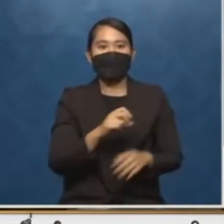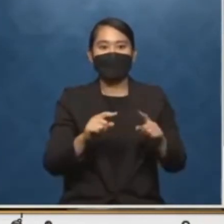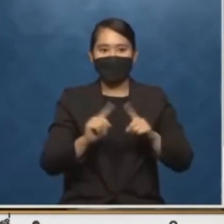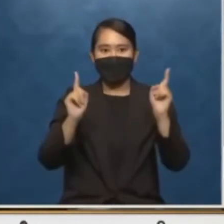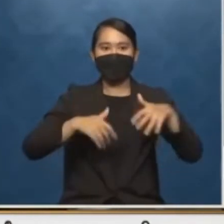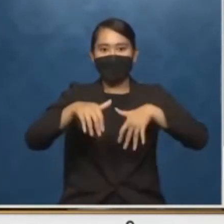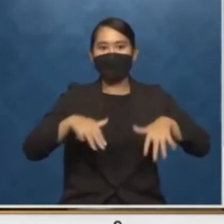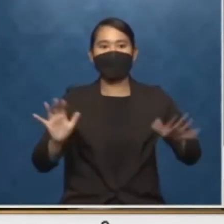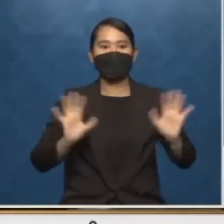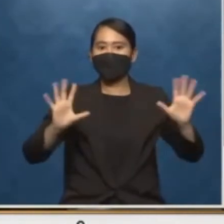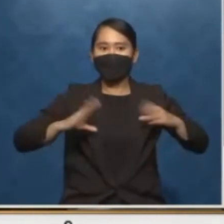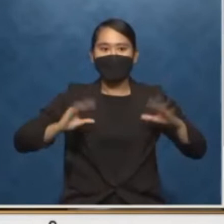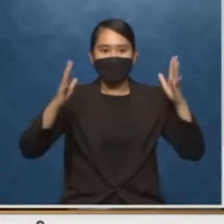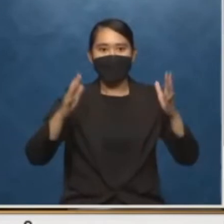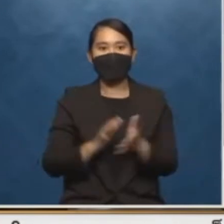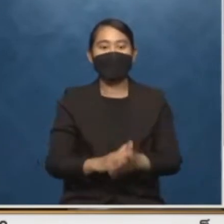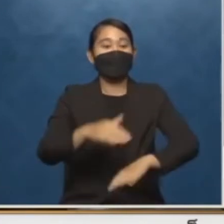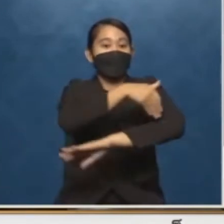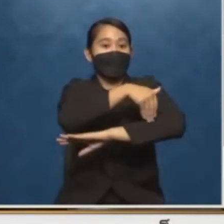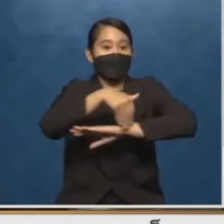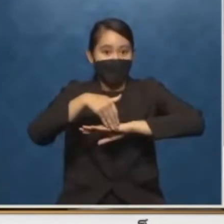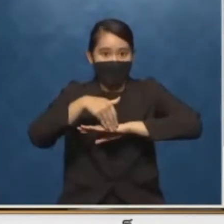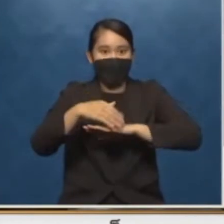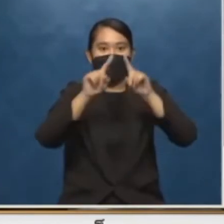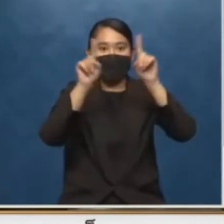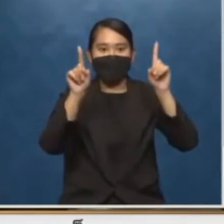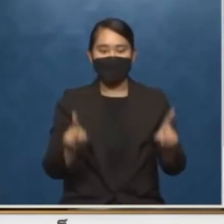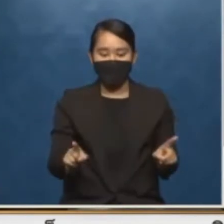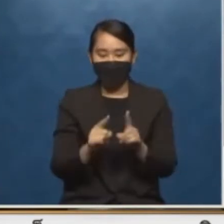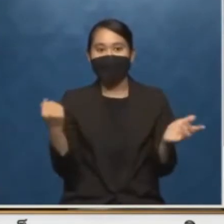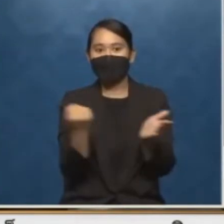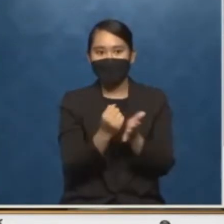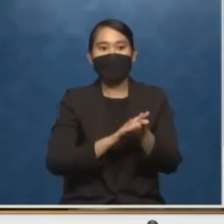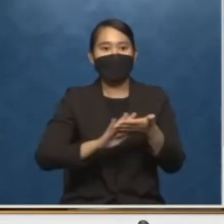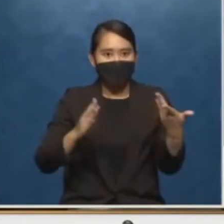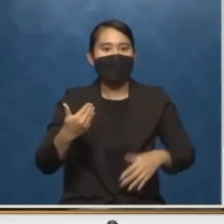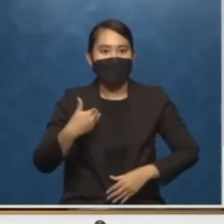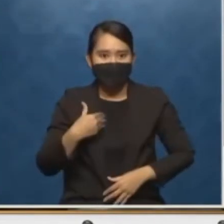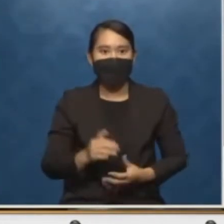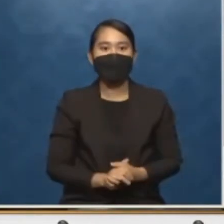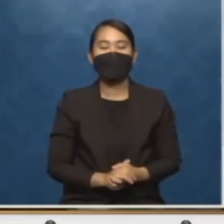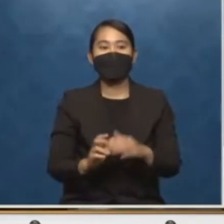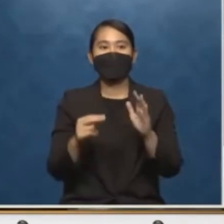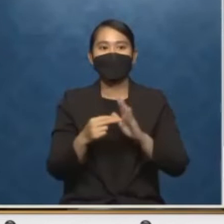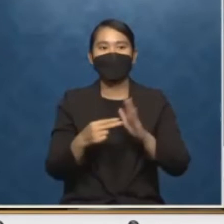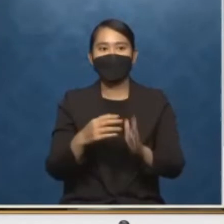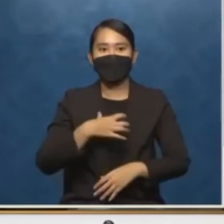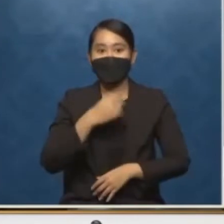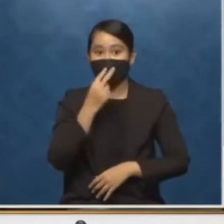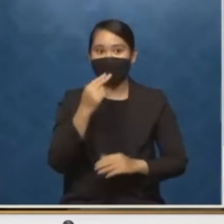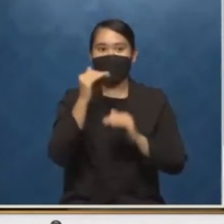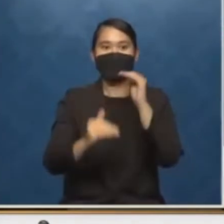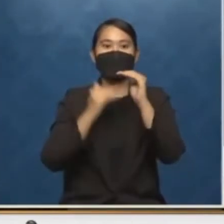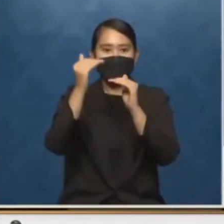ยอมจึงมีการรังวัดออกโฉนดเรียบร้อยให้เป็นที่สาธารณะนี่คือผมต้องการเห็นความพัฒนาของ